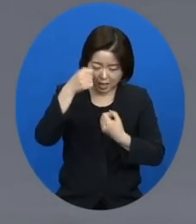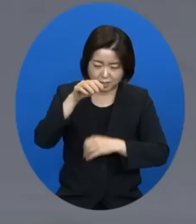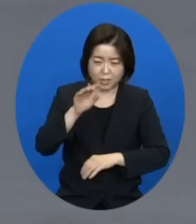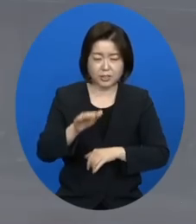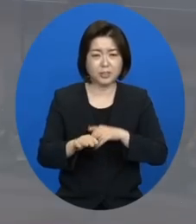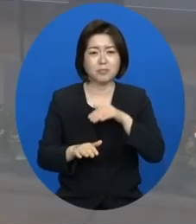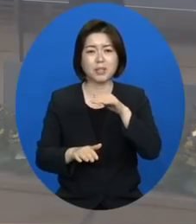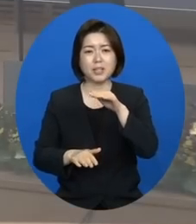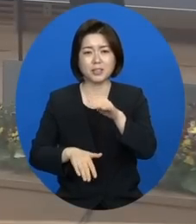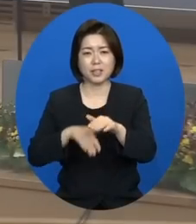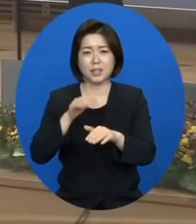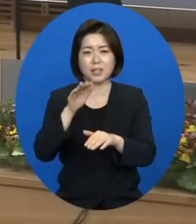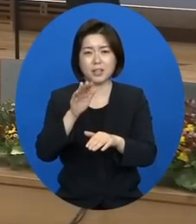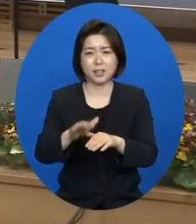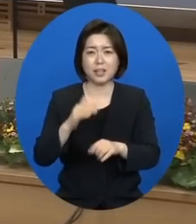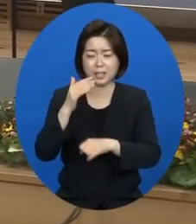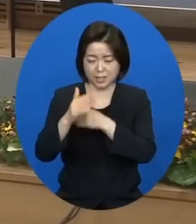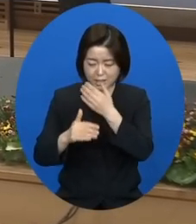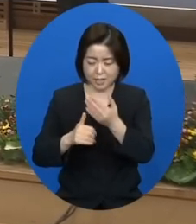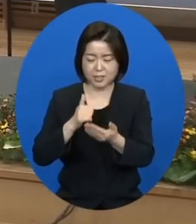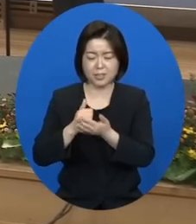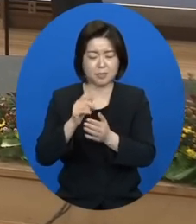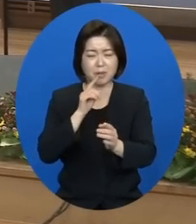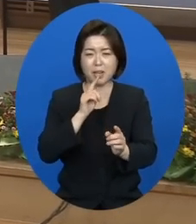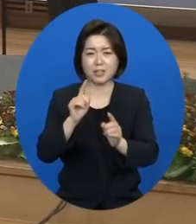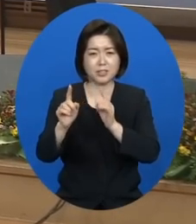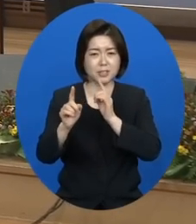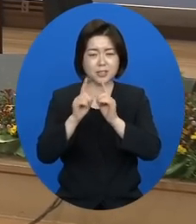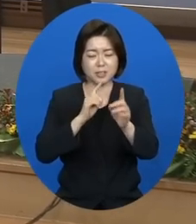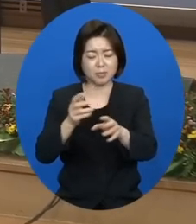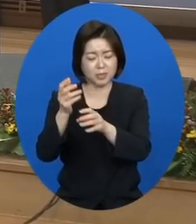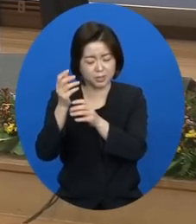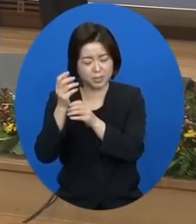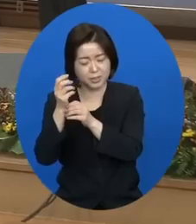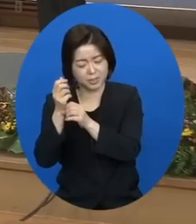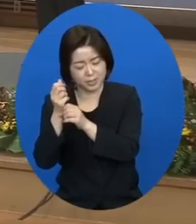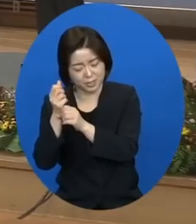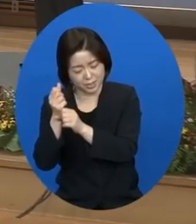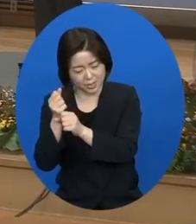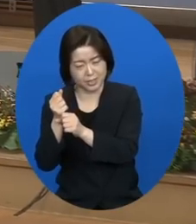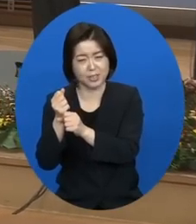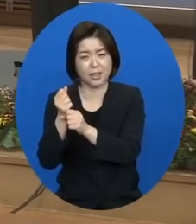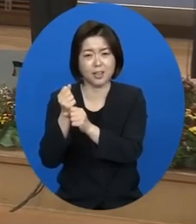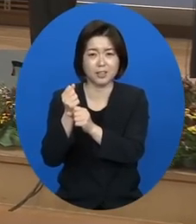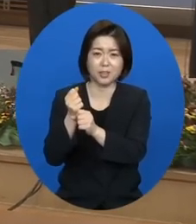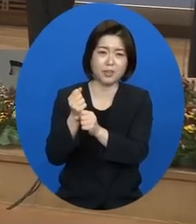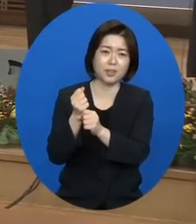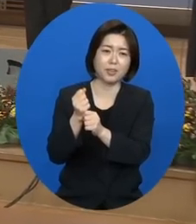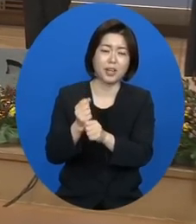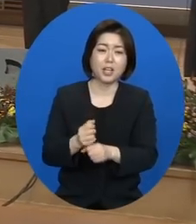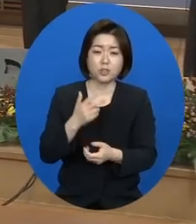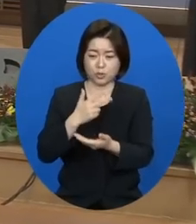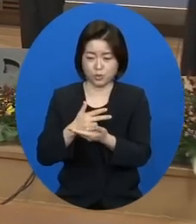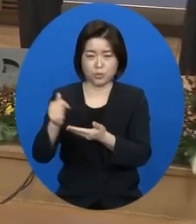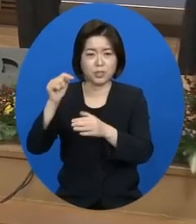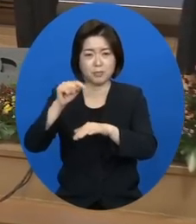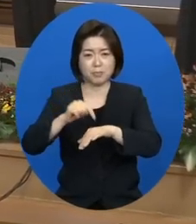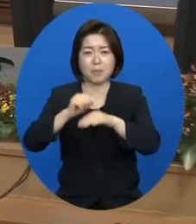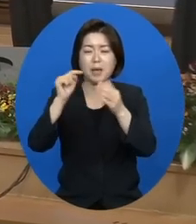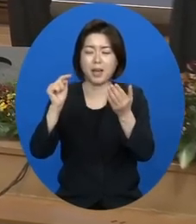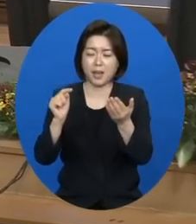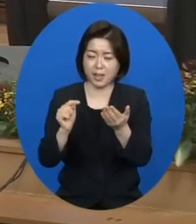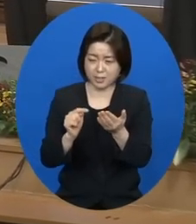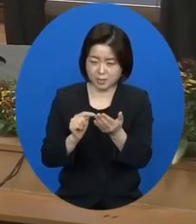한 걸음마다 하나님 말씀을 지하여